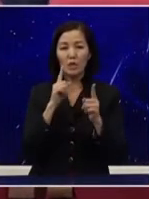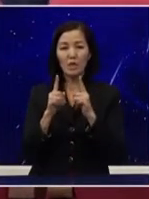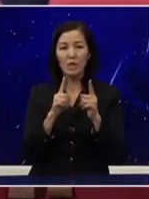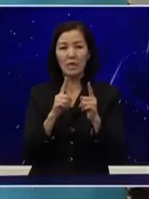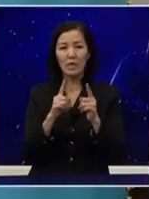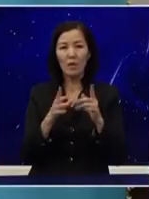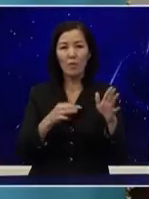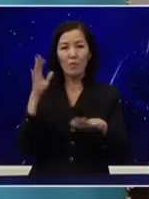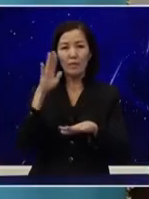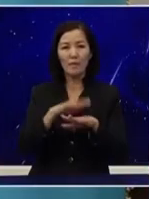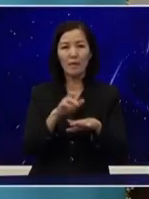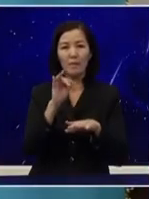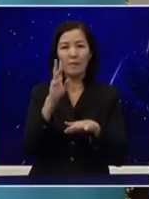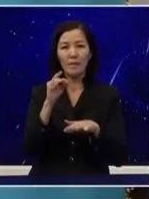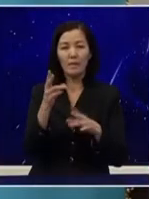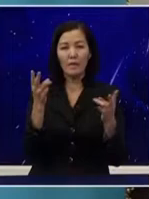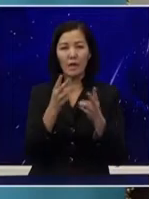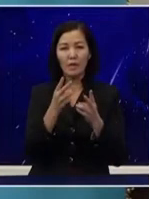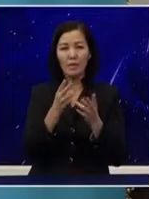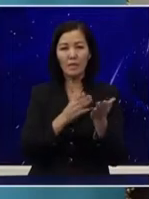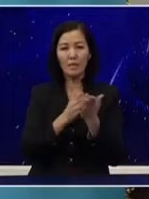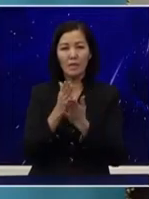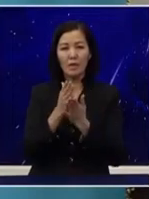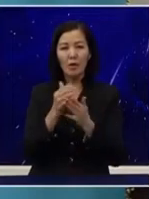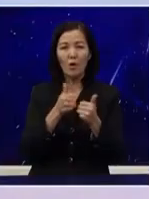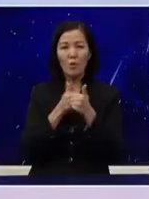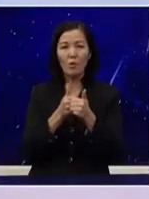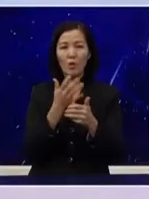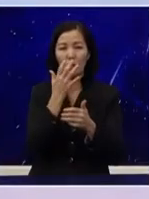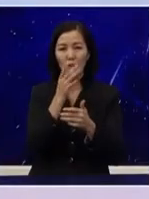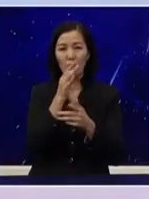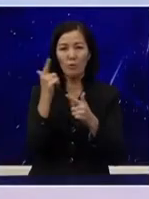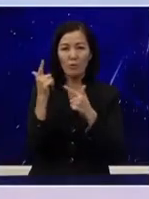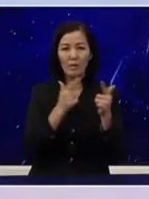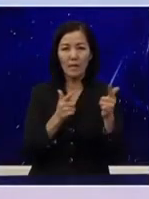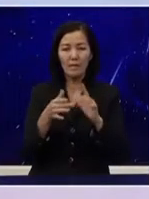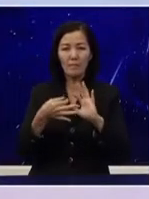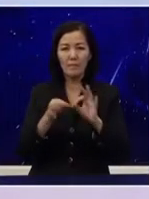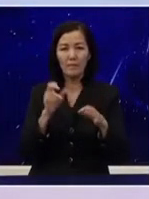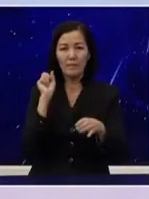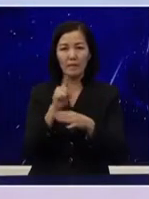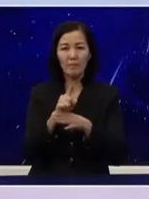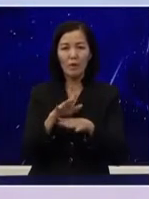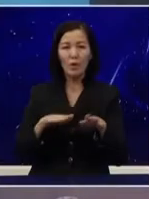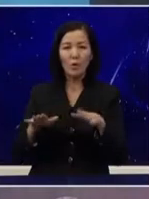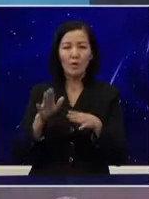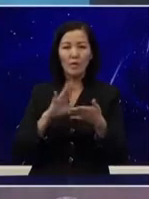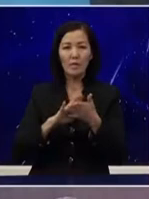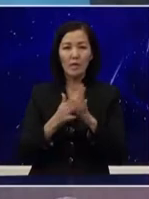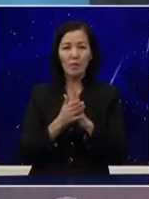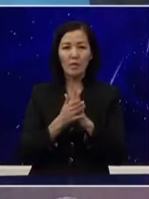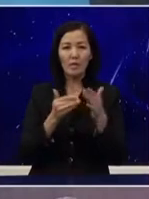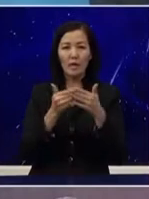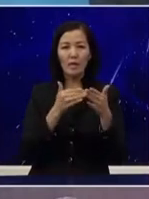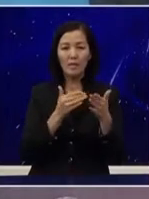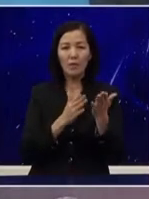облыс әкімі Амандық Баталов тиісті сала басшылары мен орынбасарларына жылыту маусымына дайындықты пысықтауды тапсырды. Өңірде